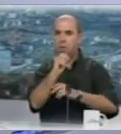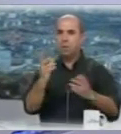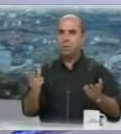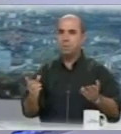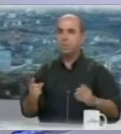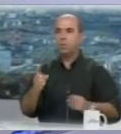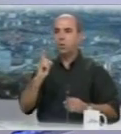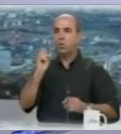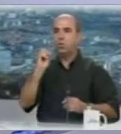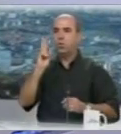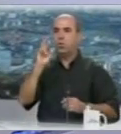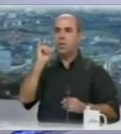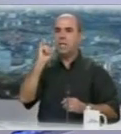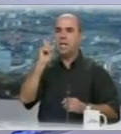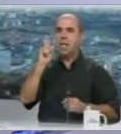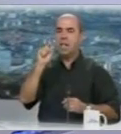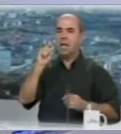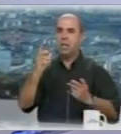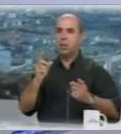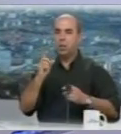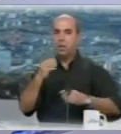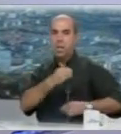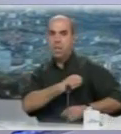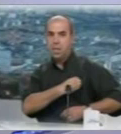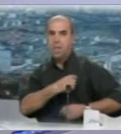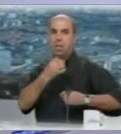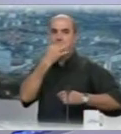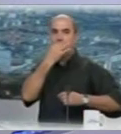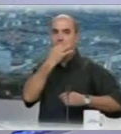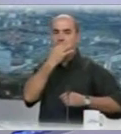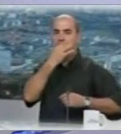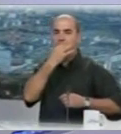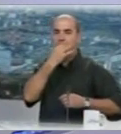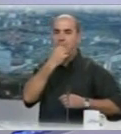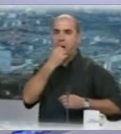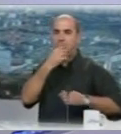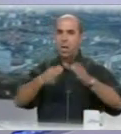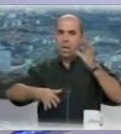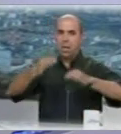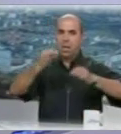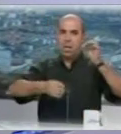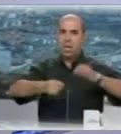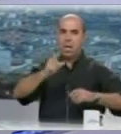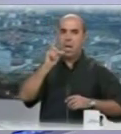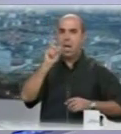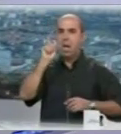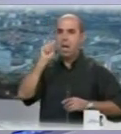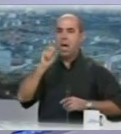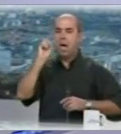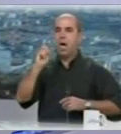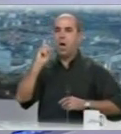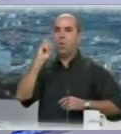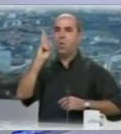وسموها دواء عودة، يعني الدواء تاع العودة، لأن من هذوك الحشائش، وهذه وردت